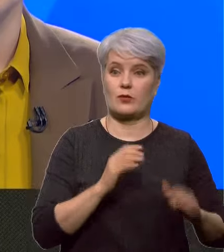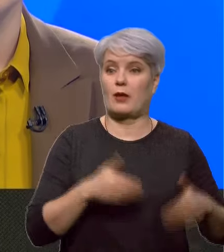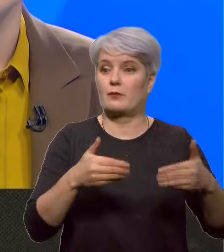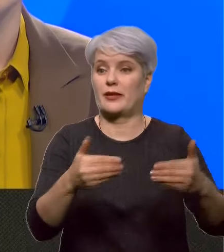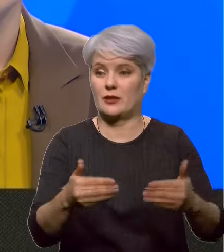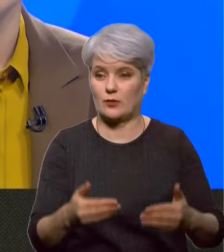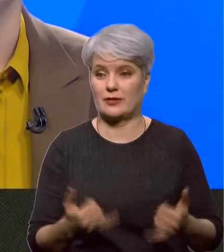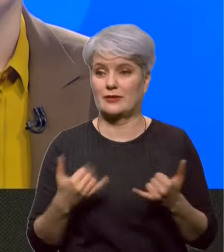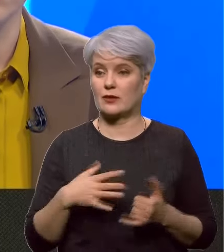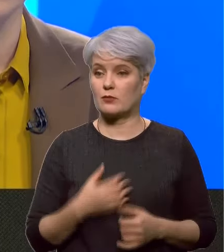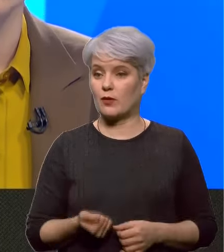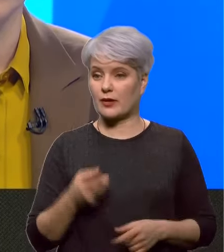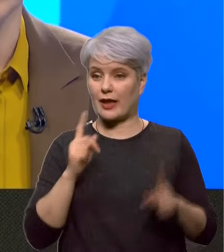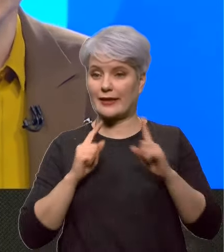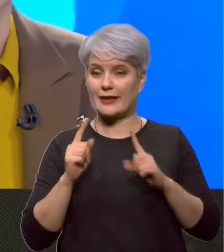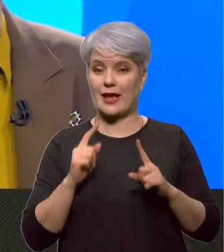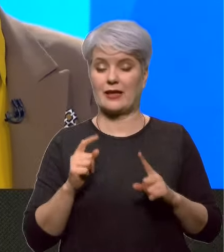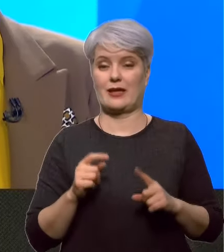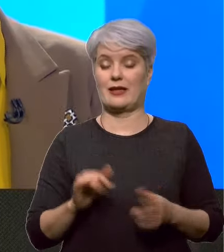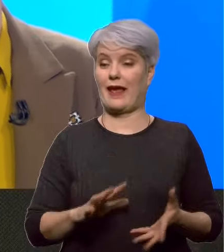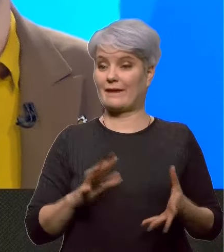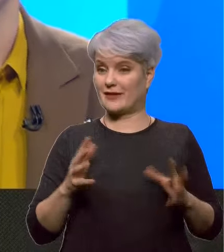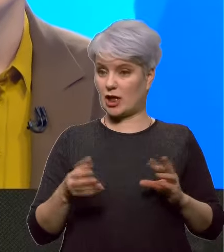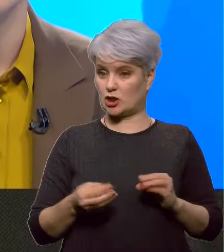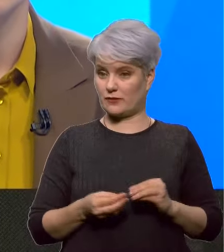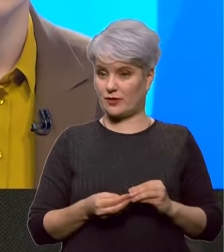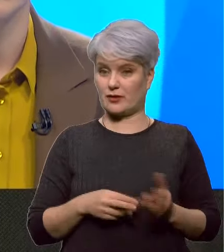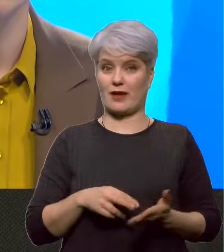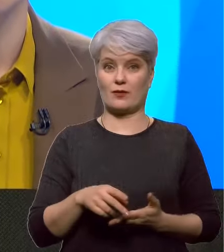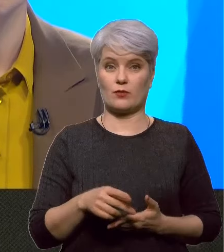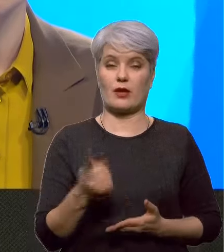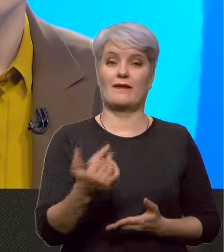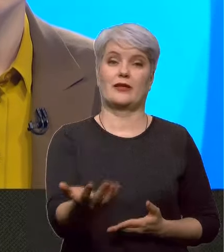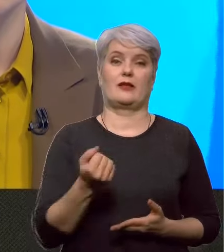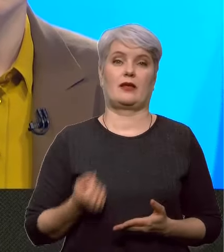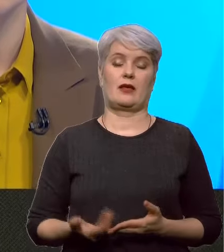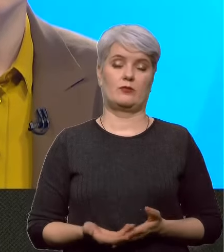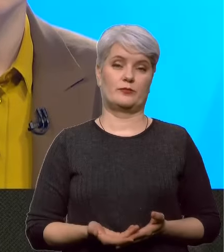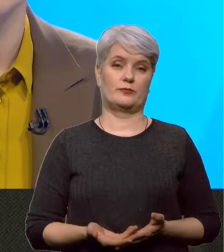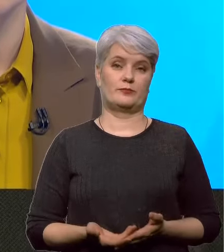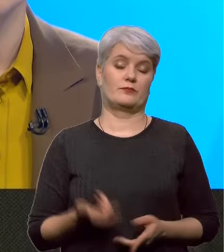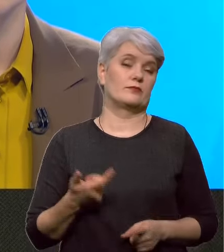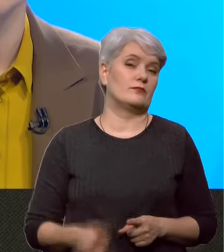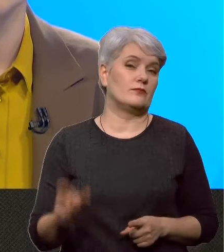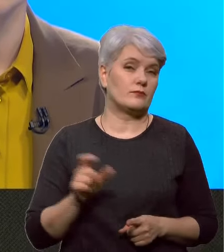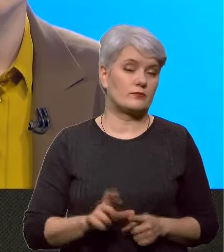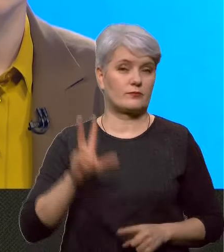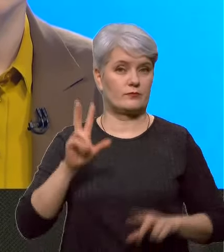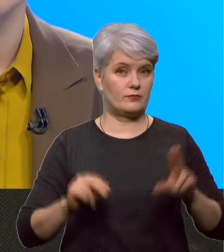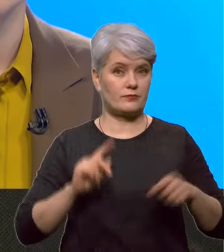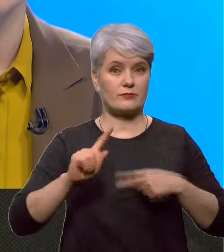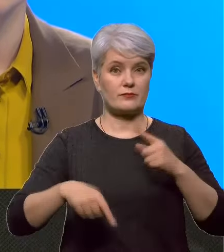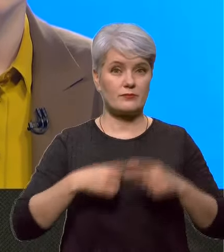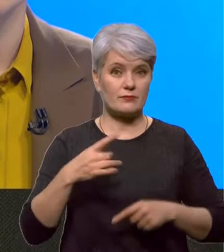Сьогодні було декілька нарад. Врешті-решт виходять, говорять, відкликаємо. Тому дуже хотіли, сподіваюся, що наступний раз воно